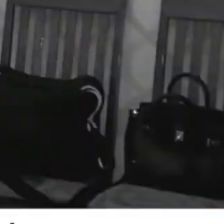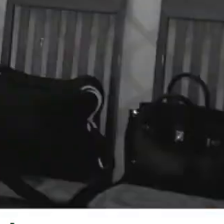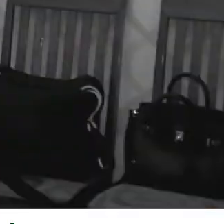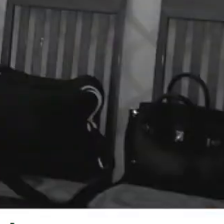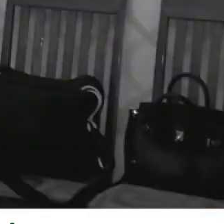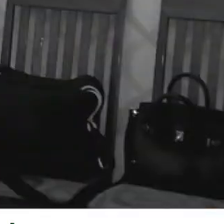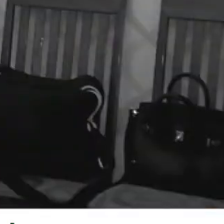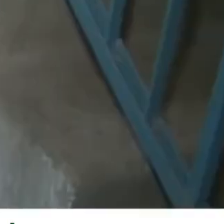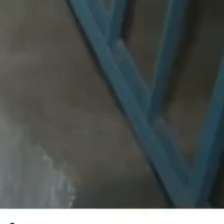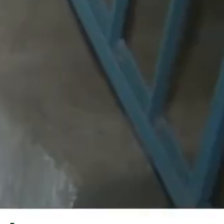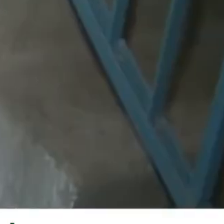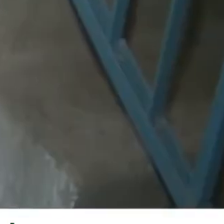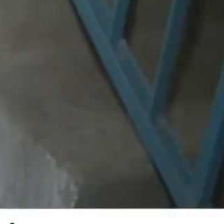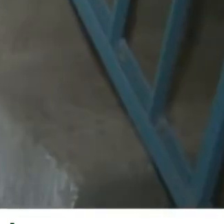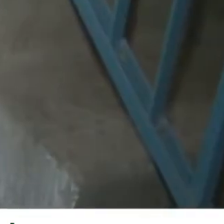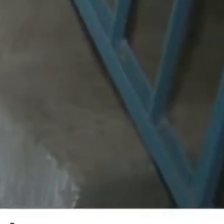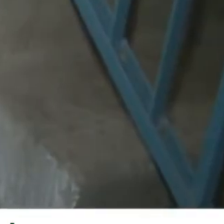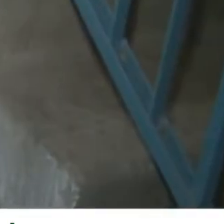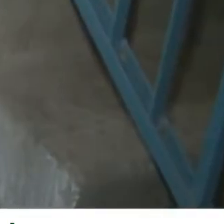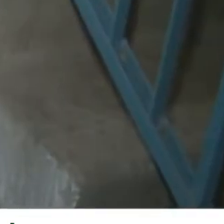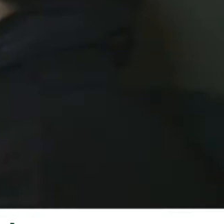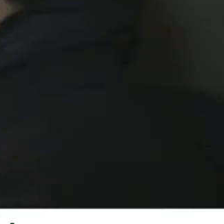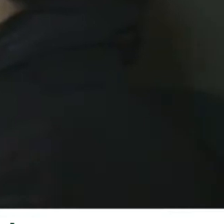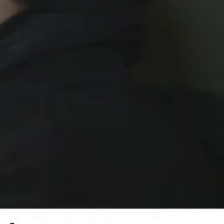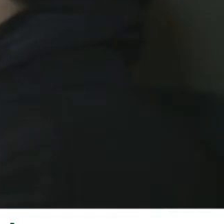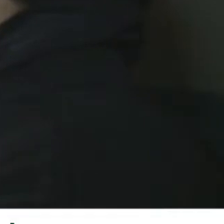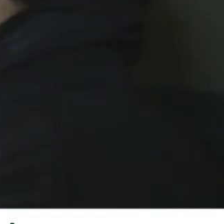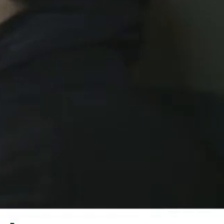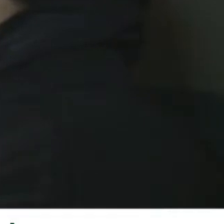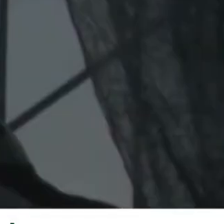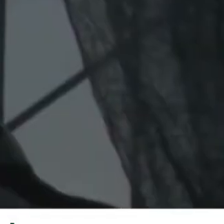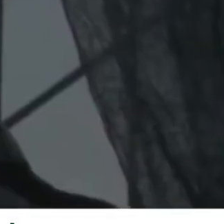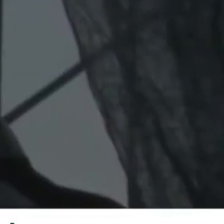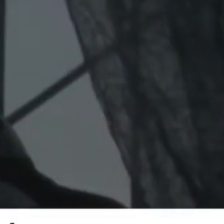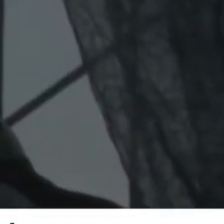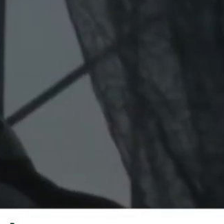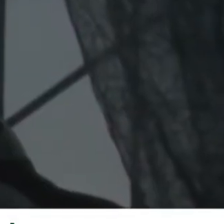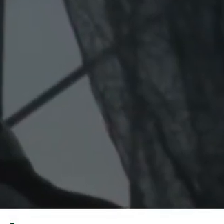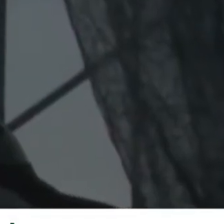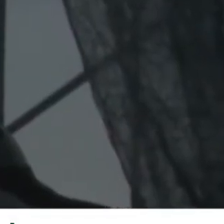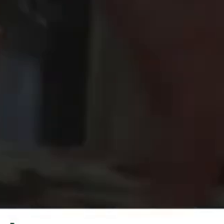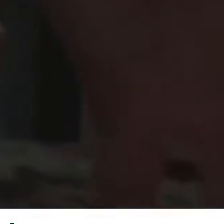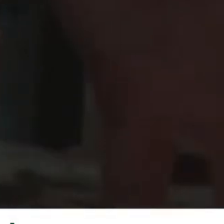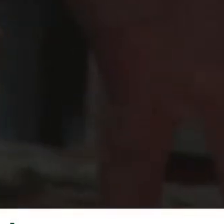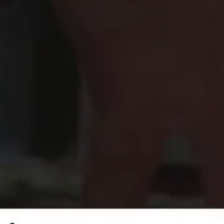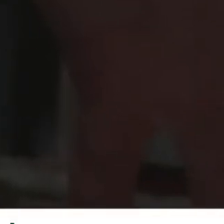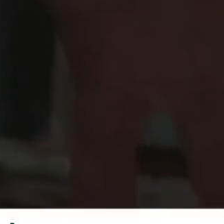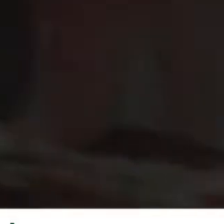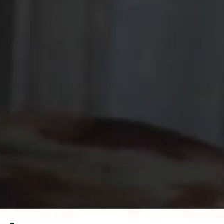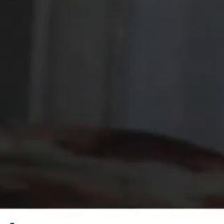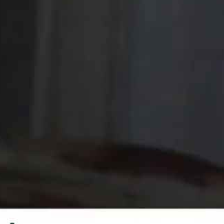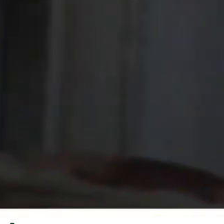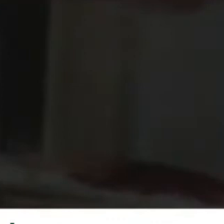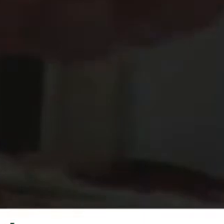үшін психологиялық, моральдық көмекке басымдық беру керек. Бұдан бөлек отбасылық конфликтіге куә болған туған туыстары, көршілері бірден